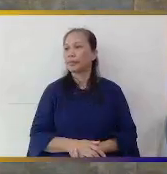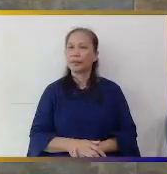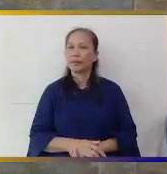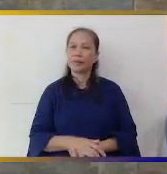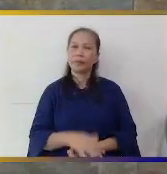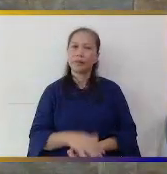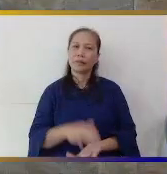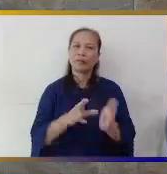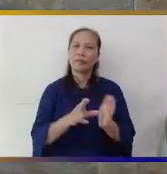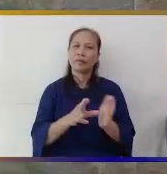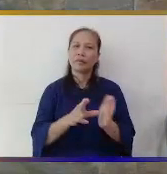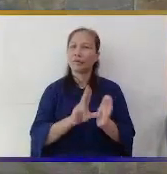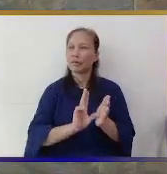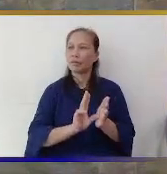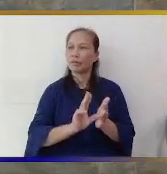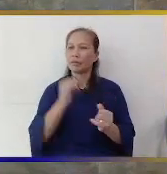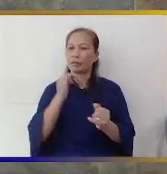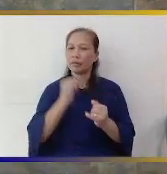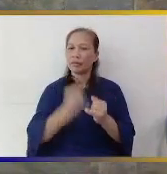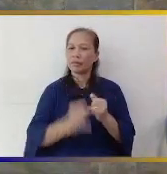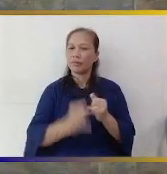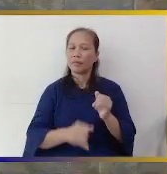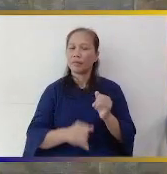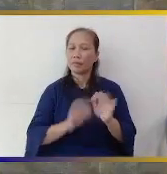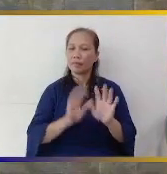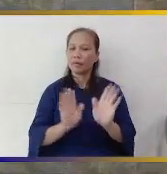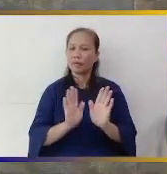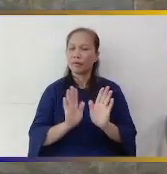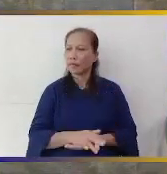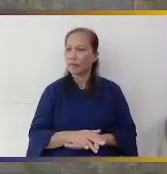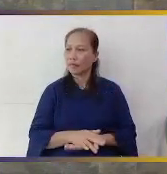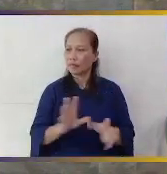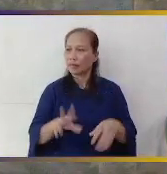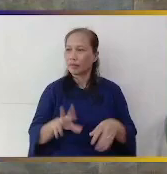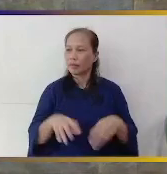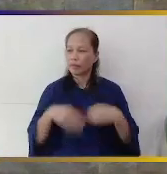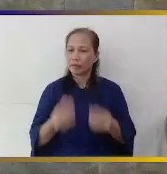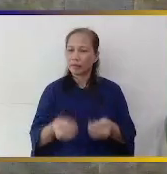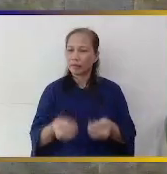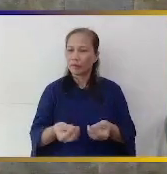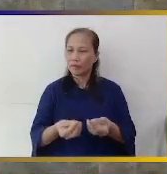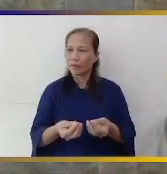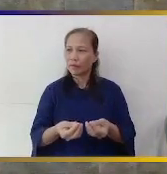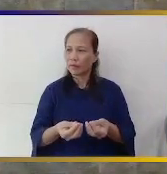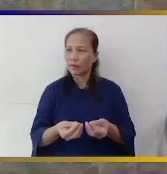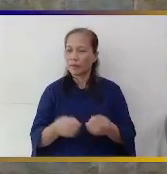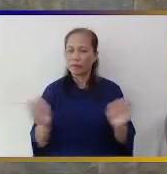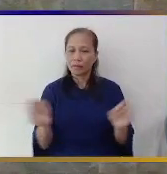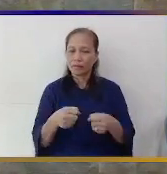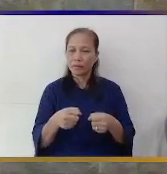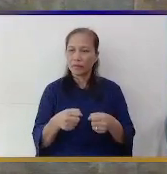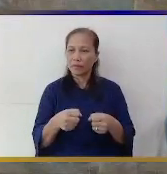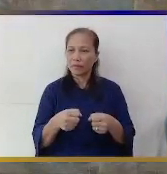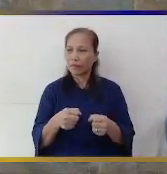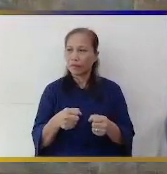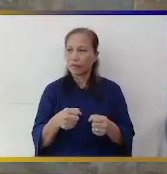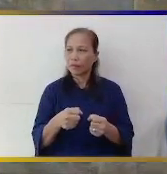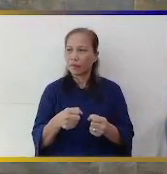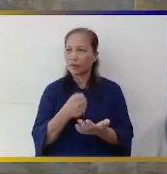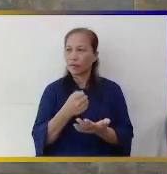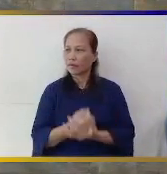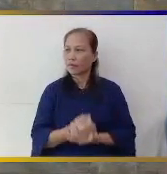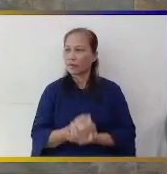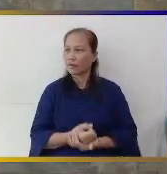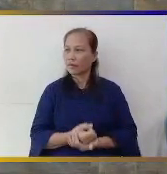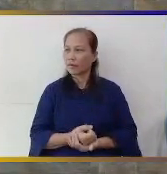po natin ito last Sunday you see and ah binigyan ko po kayo ng short background mula po sa kanila and ngayon po ay